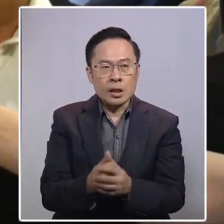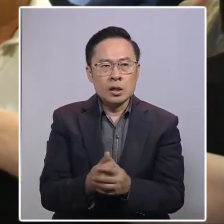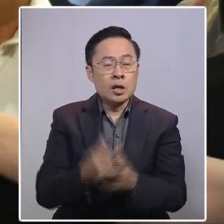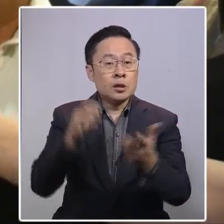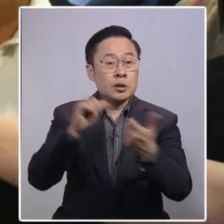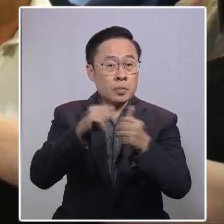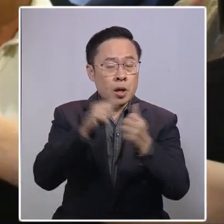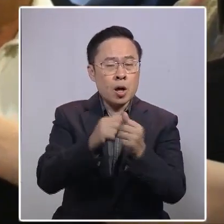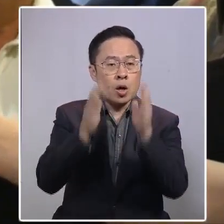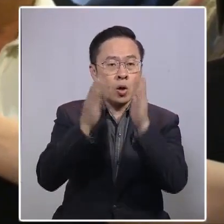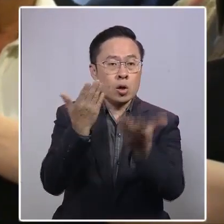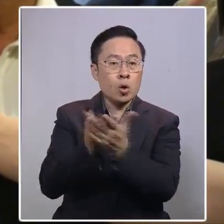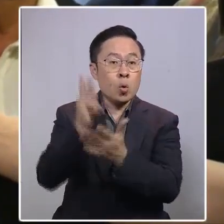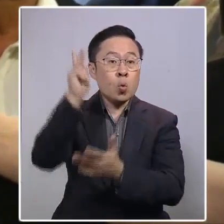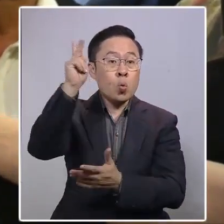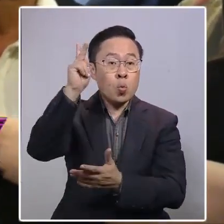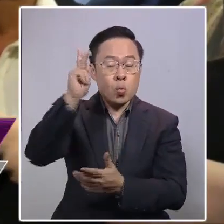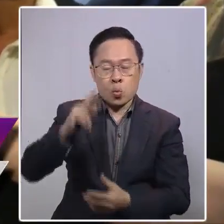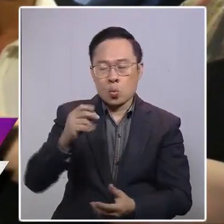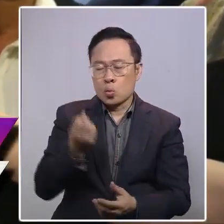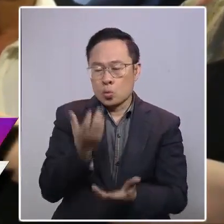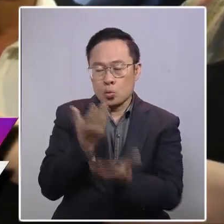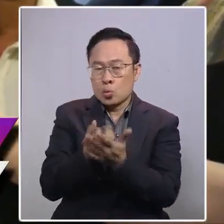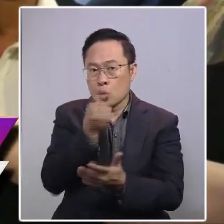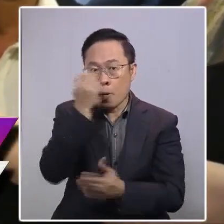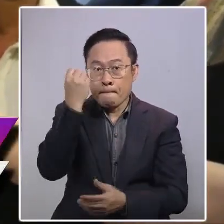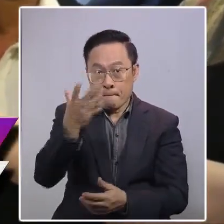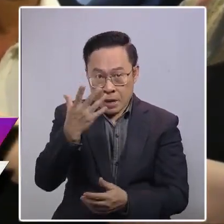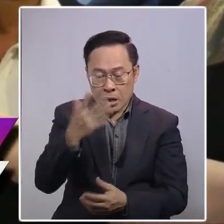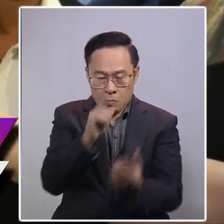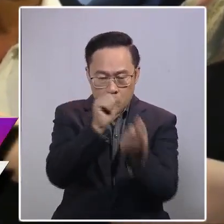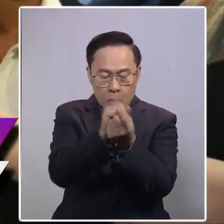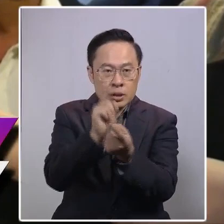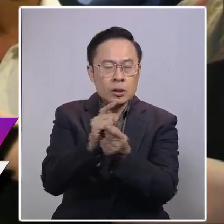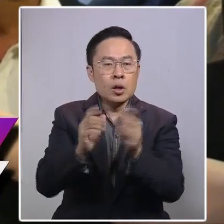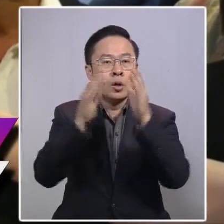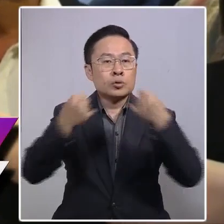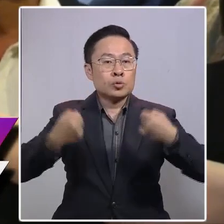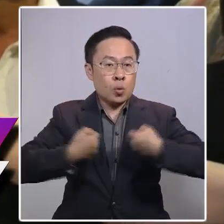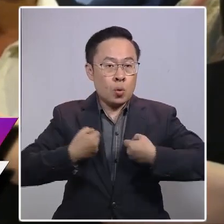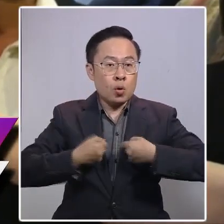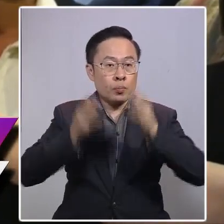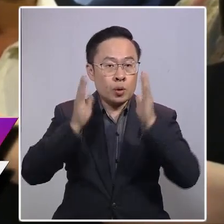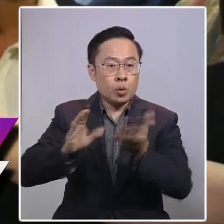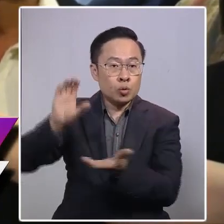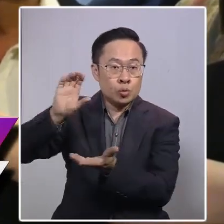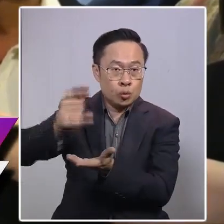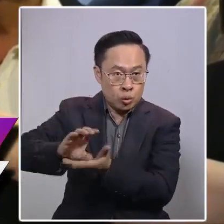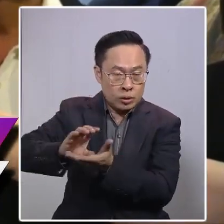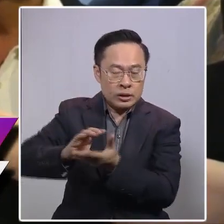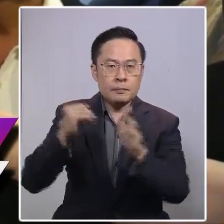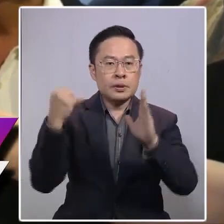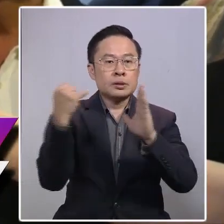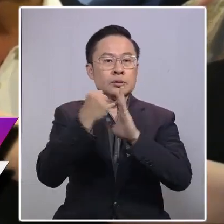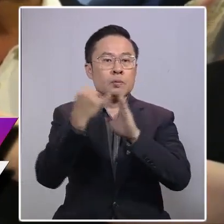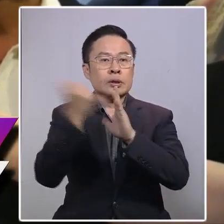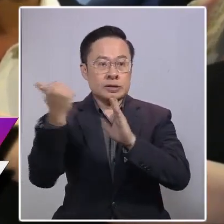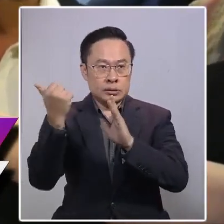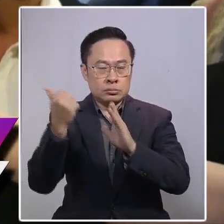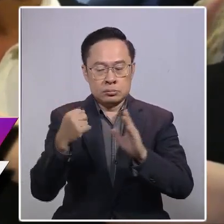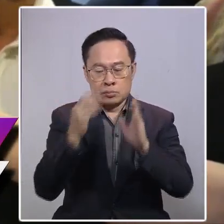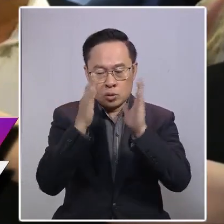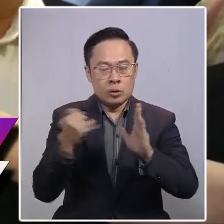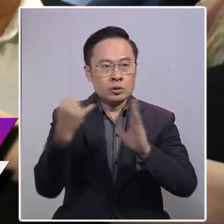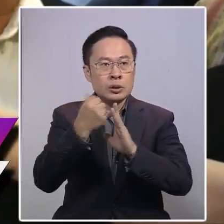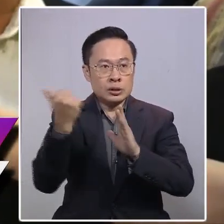หน่อยที่มีความรุนแรงหน่อยจะมาเป็นนายทุนที่ไม่ได้อยู่ในจังหวัด